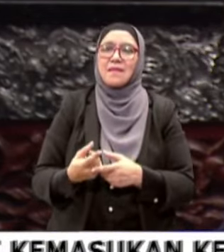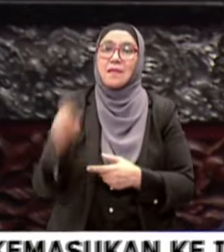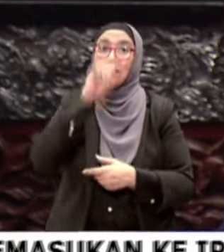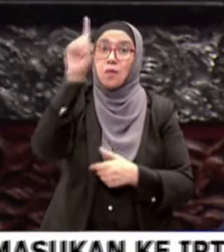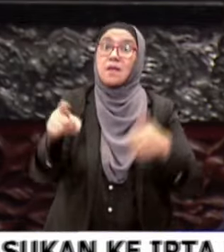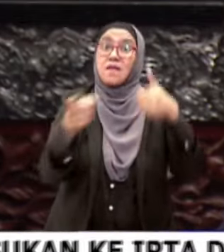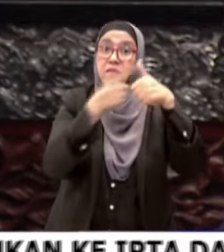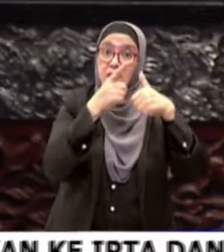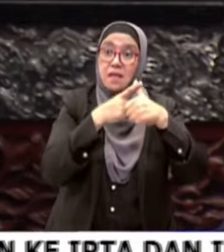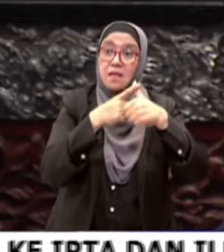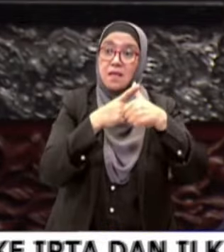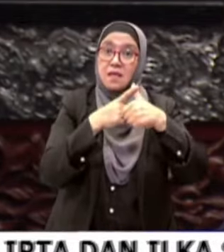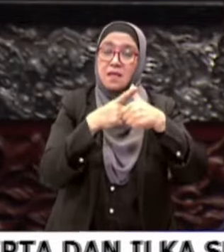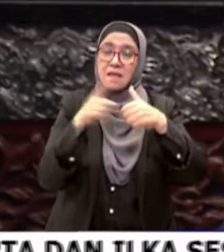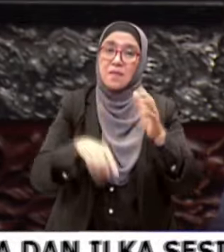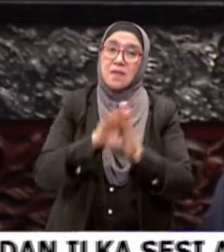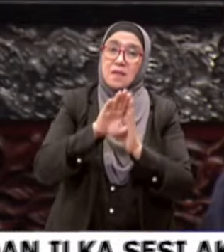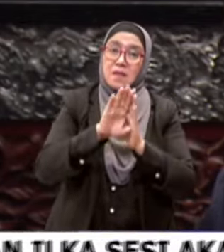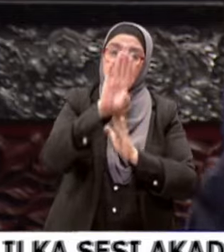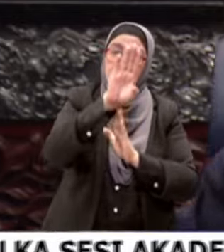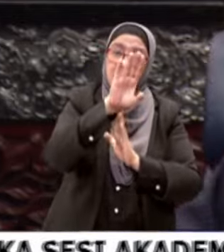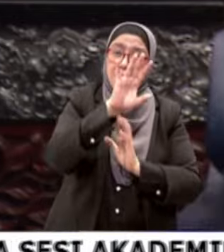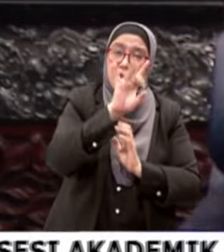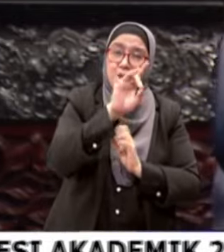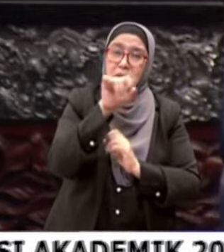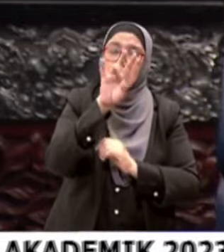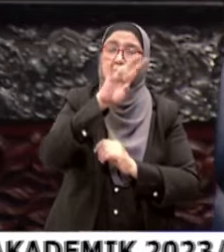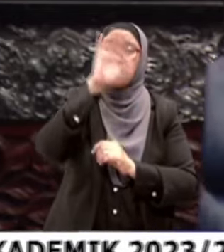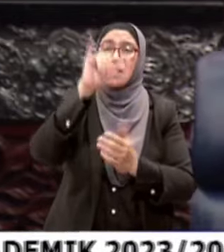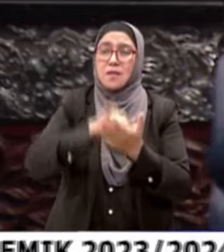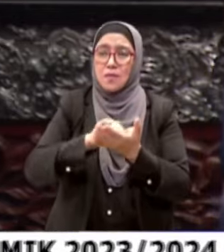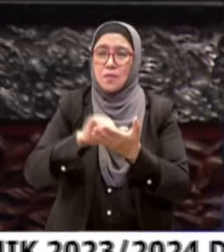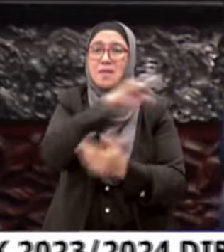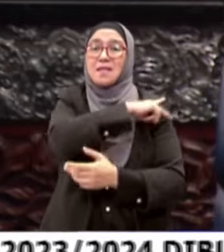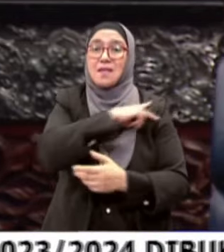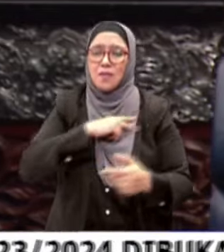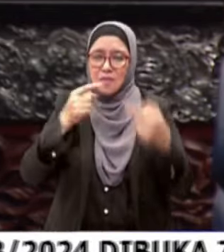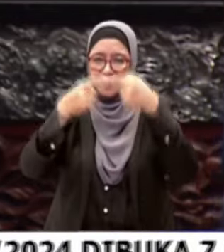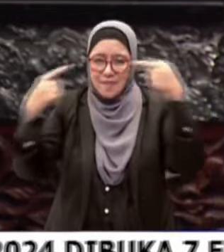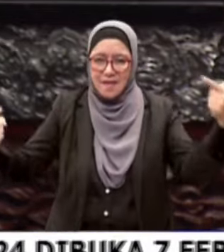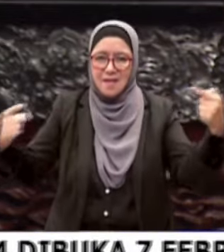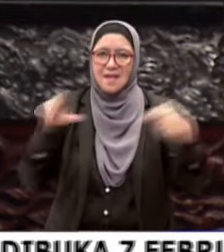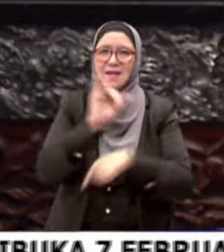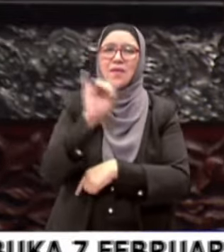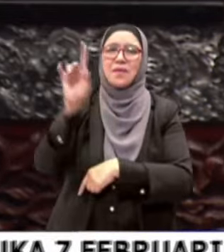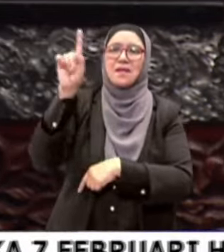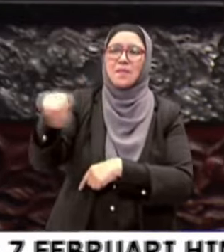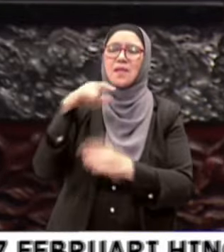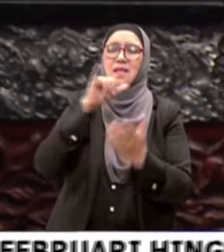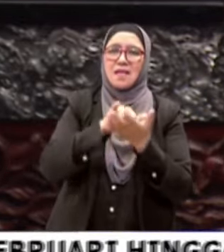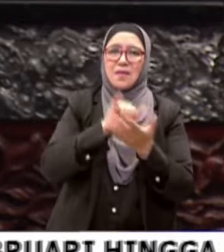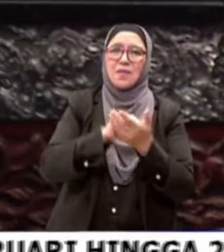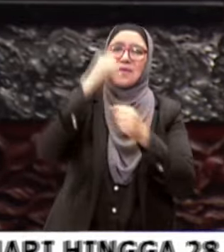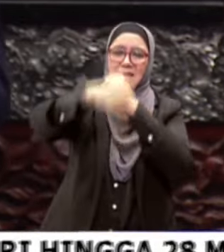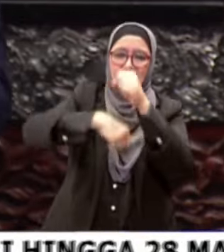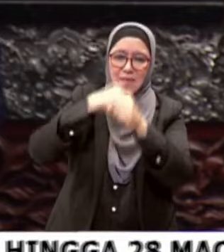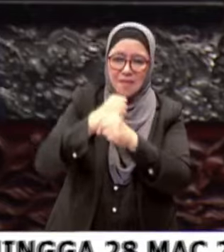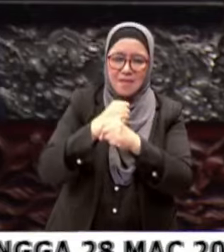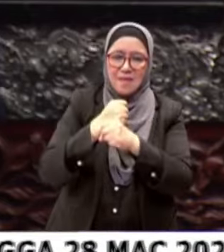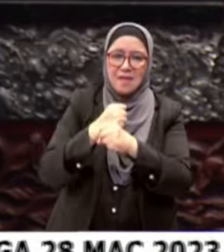kembangkan Tuhan yang diperjual adalah pertumbuhan tahun membandingkan size ekonomi kita